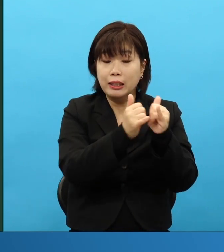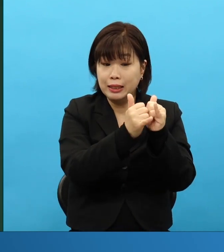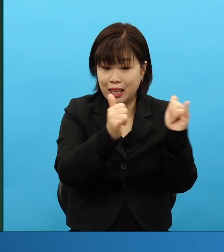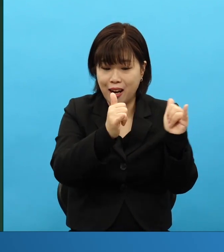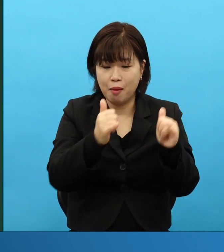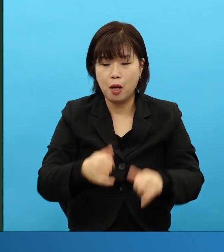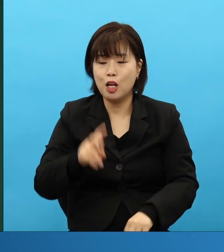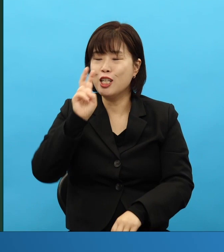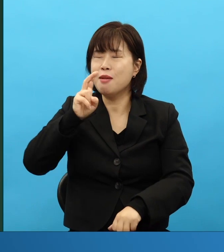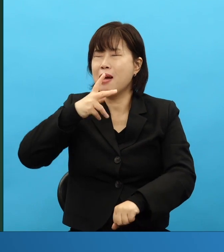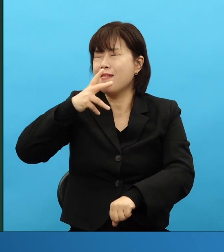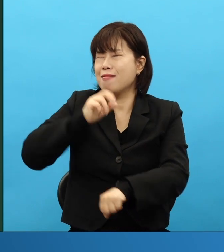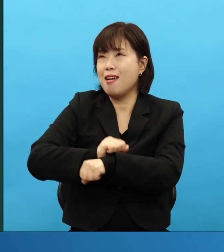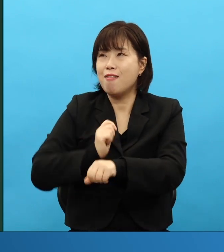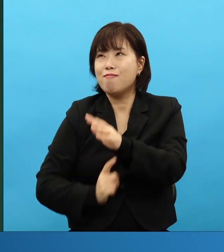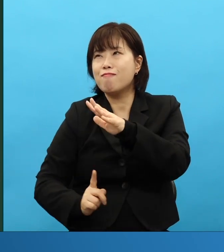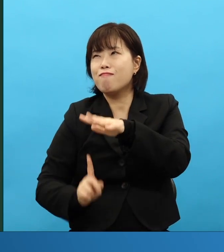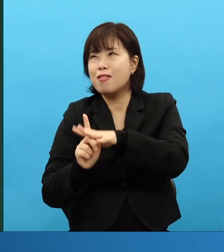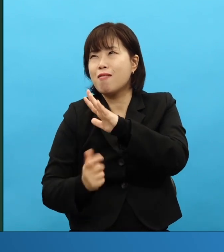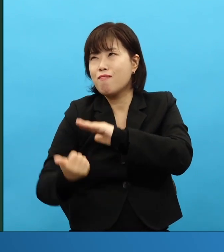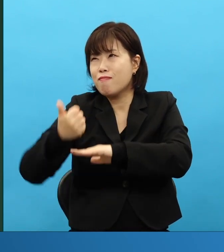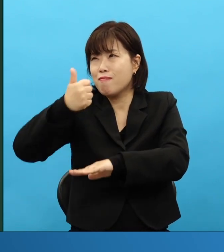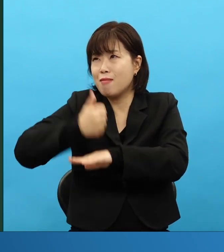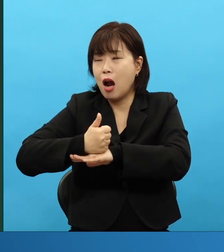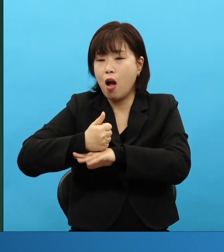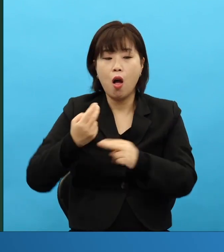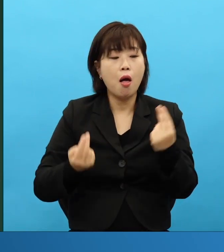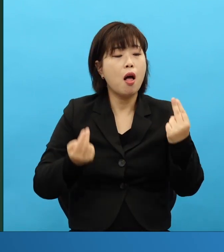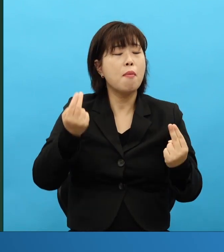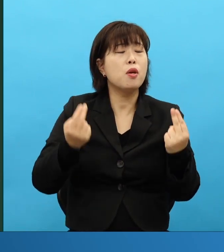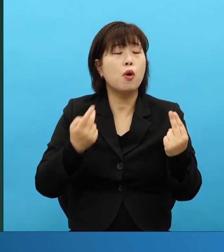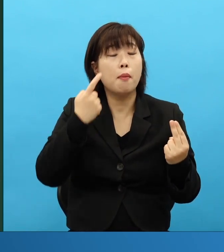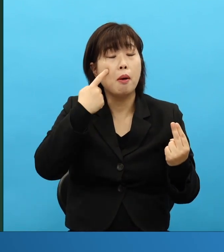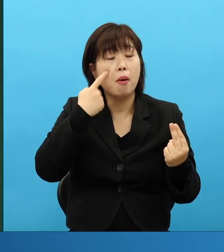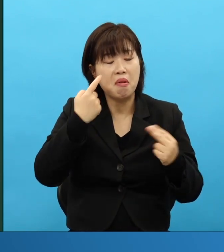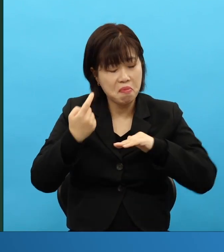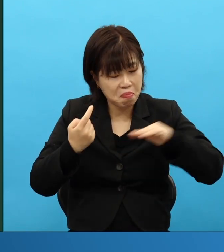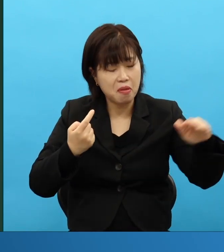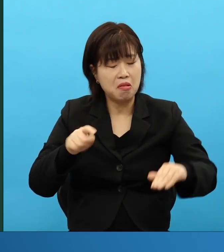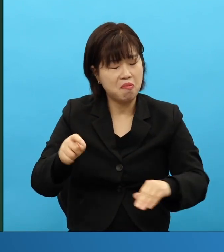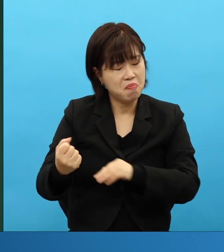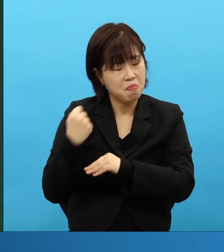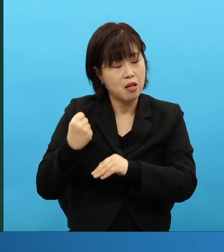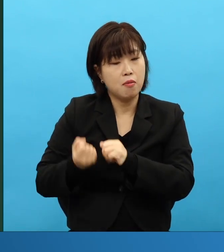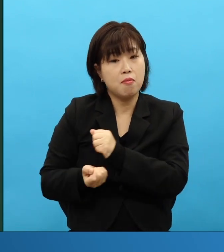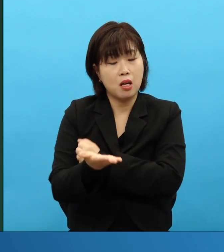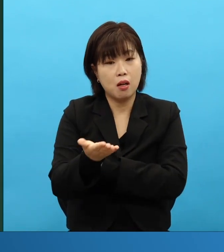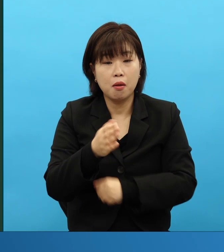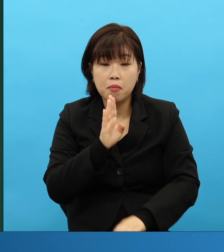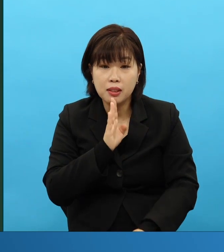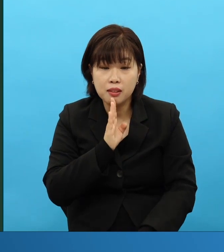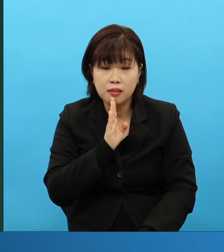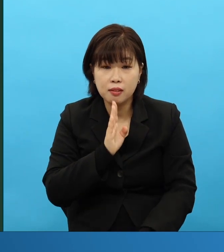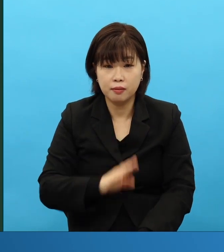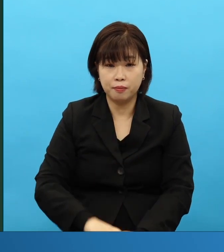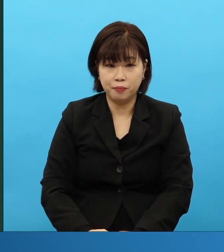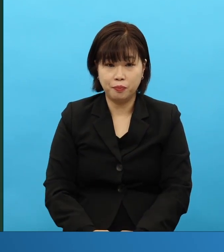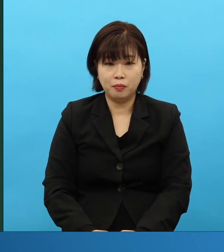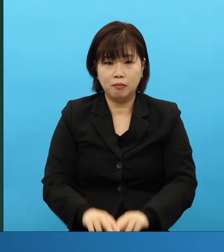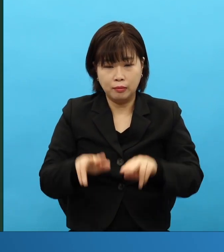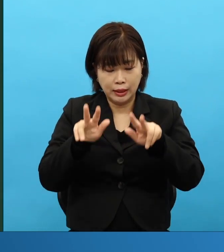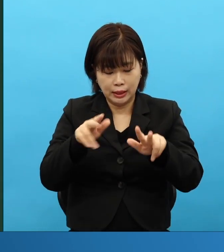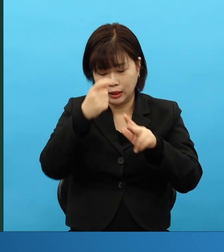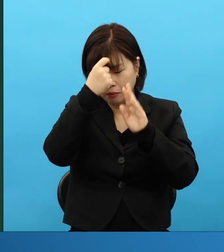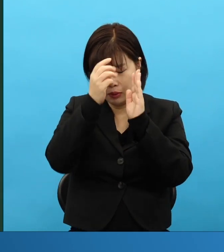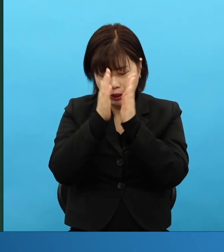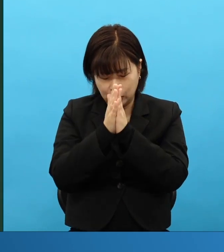거예요. And so that's what's happening all over 거기 the 맞도 이름 world. 준비 다 해야 돼. 나중 가서 내가 어떻게 할까 뭐 할까 이래 헤매서는 안 된다 그러면 지금 여러분 기도의